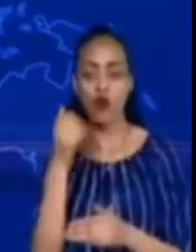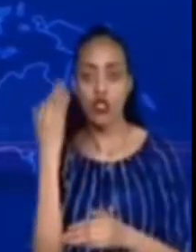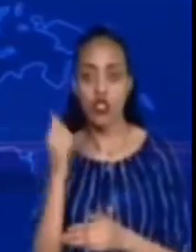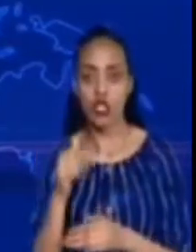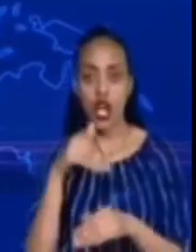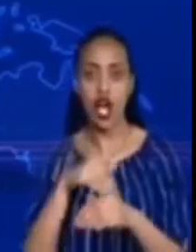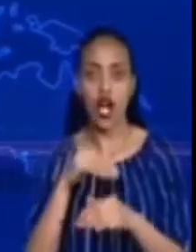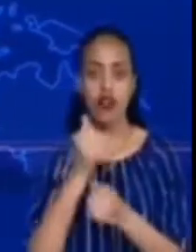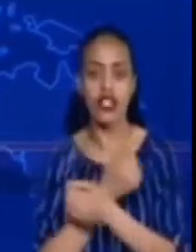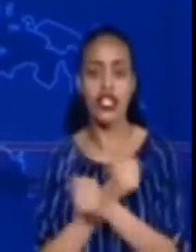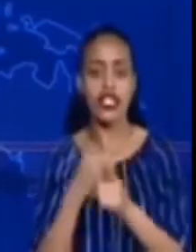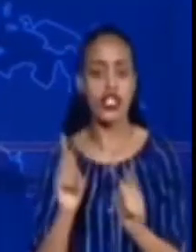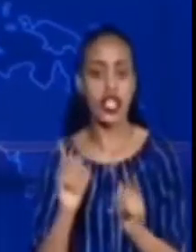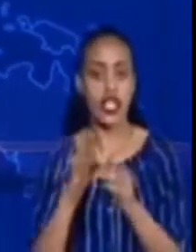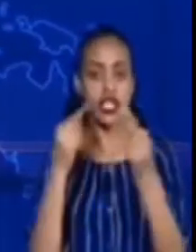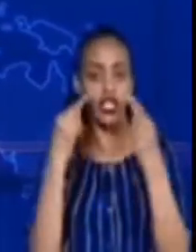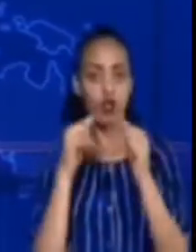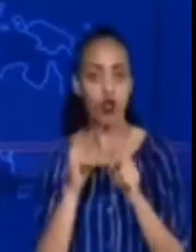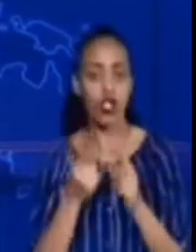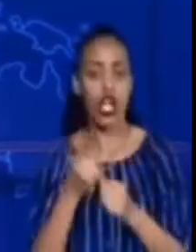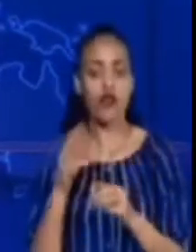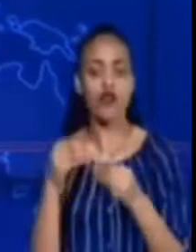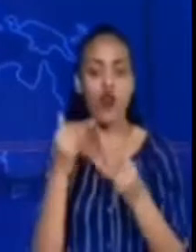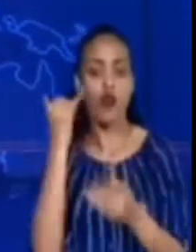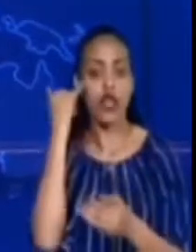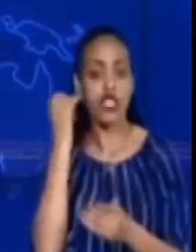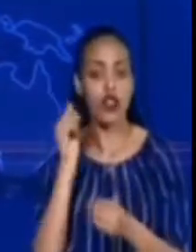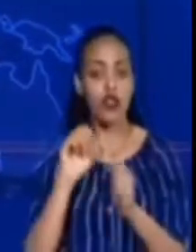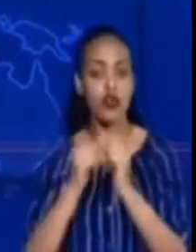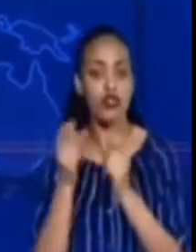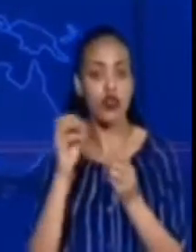በግልምጫይን ወንድ የሆነ በግልምጫይን ብቻ እንደዚህ ነው